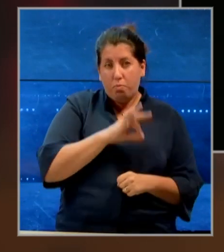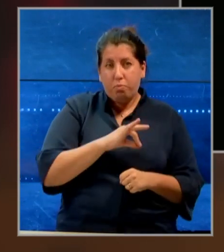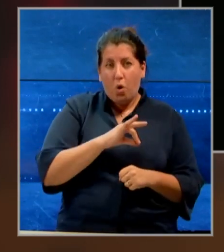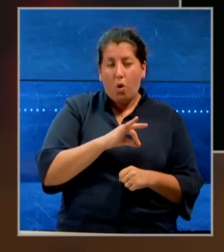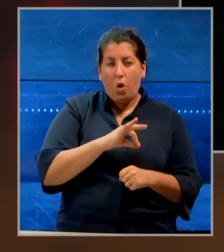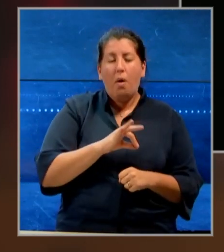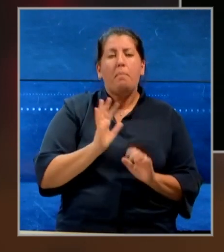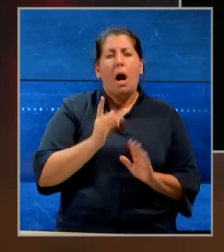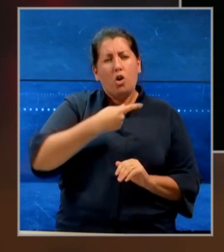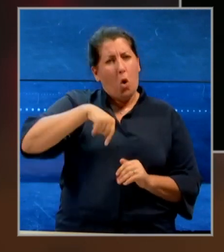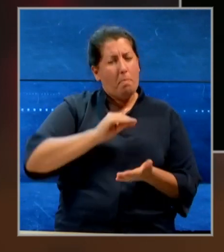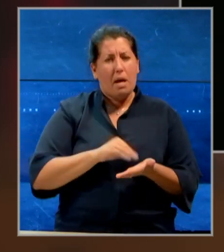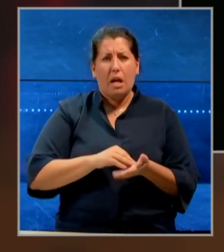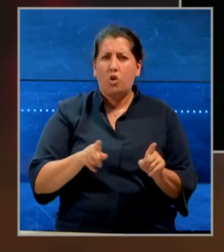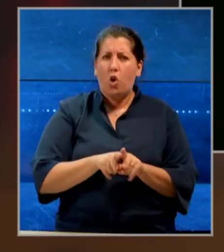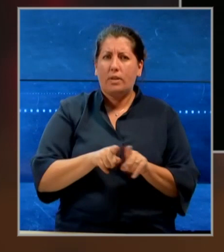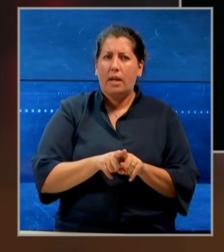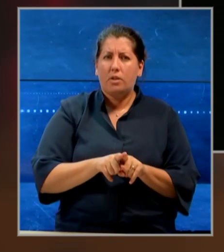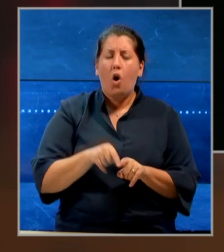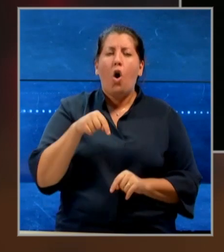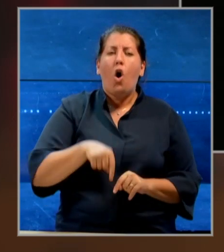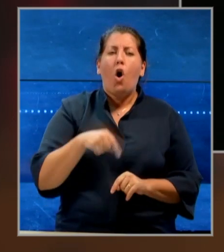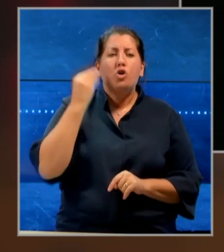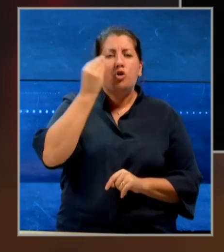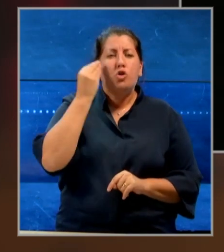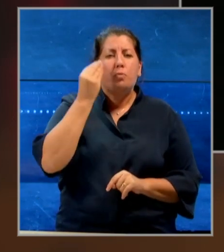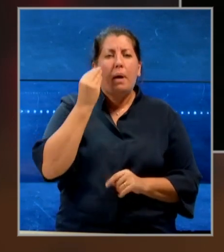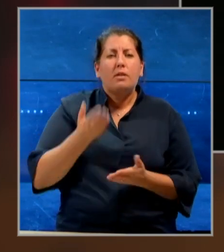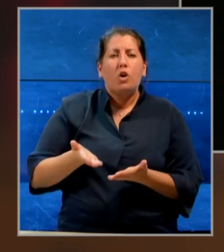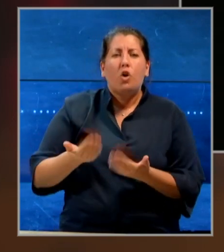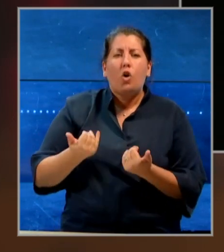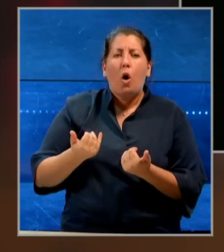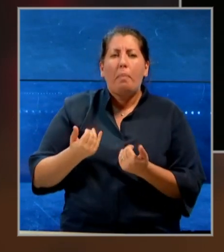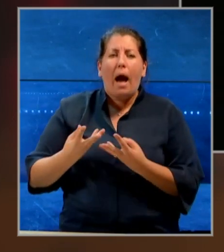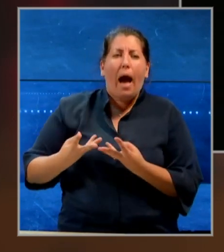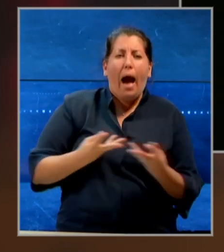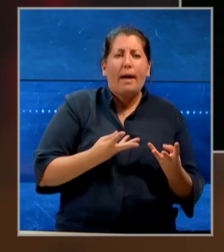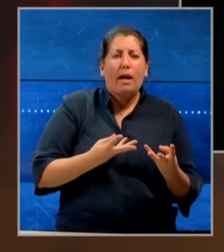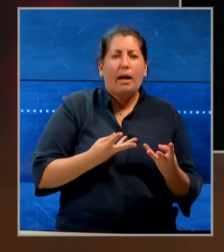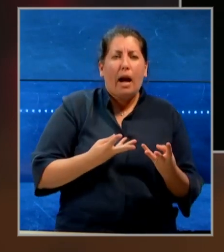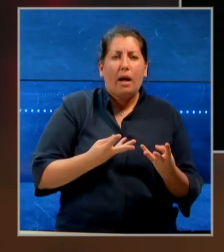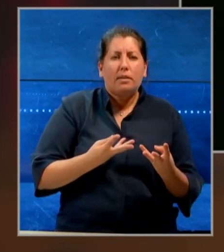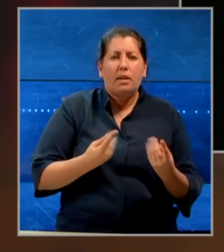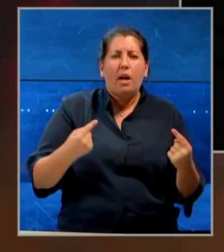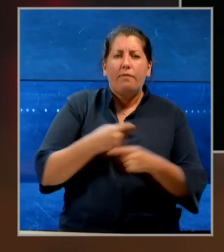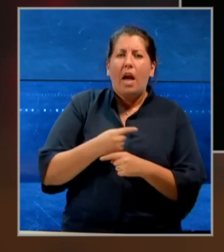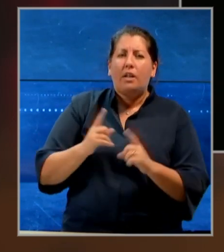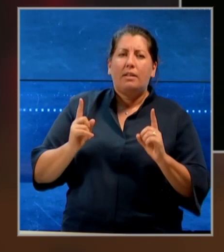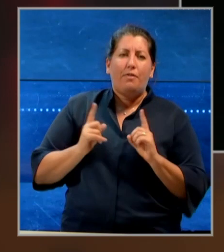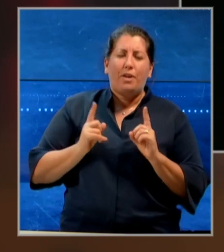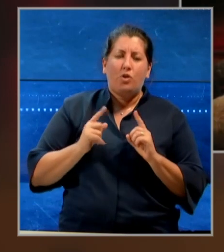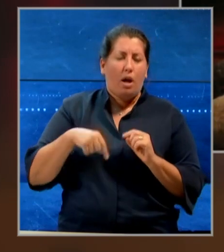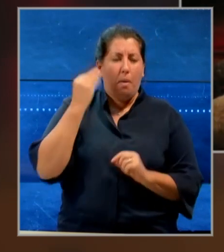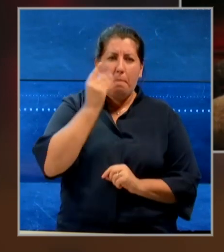ben presenti. Però oggi pensare di poter prendere un attaccante piuttosto che un difensore, assolutamente no. Marica, abbiamo i ragazzi